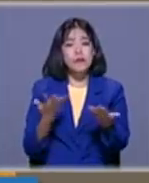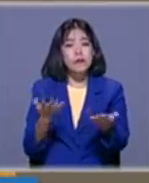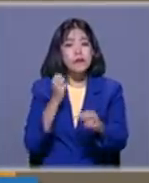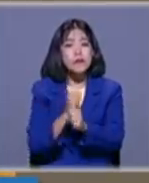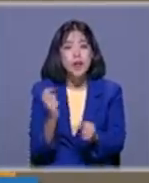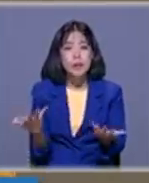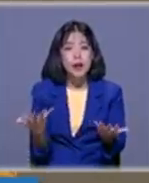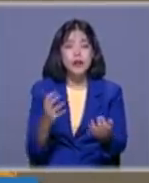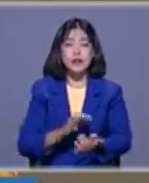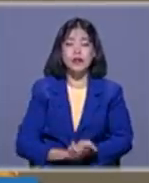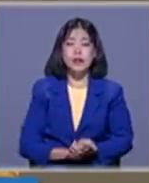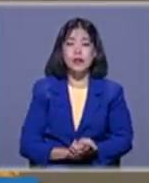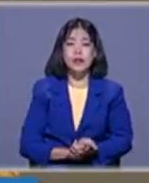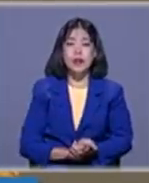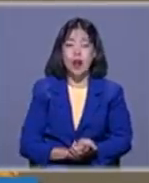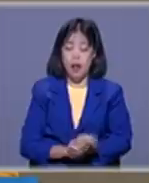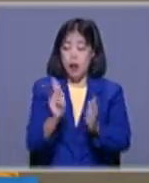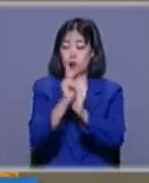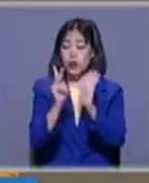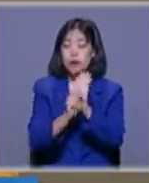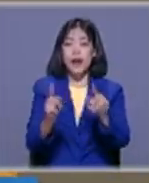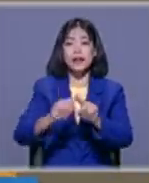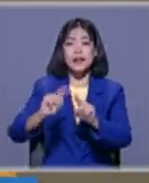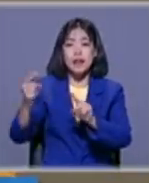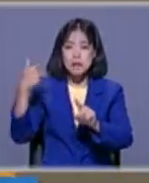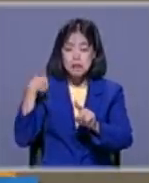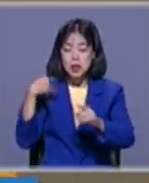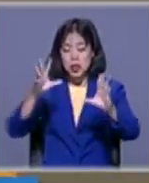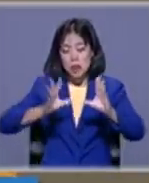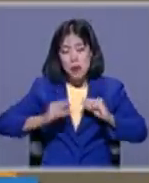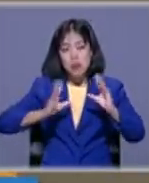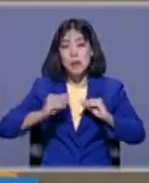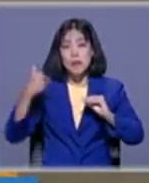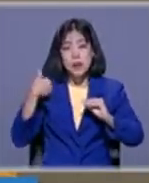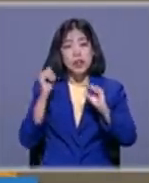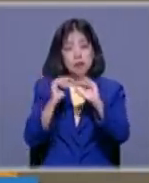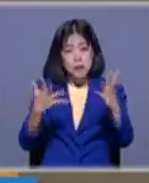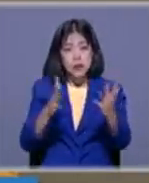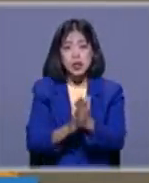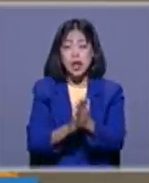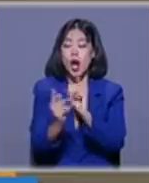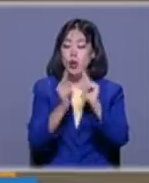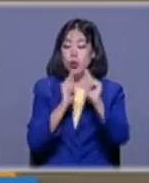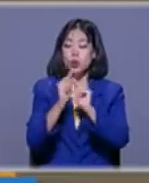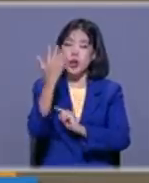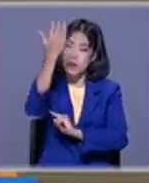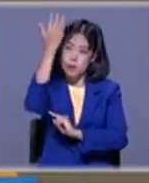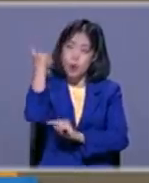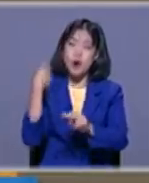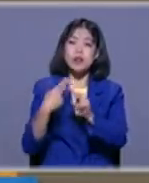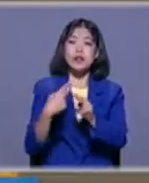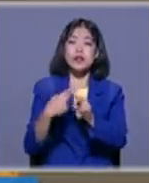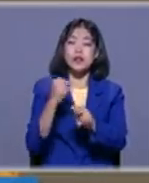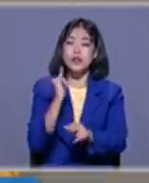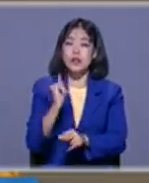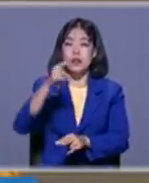ไรนะครับเสนอกฎหมายต่างๆอาจจะถูกคว่ำกลางสภาหรือไม่เมื่อวานนี้ข้อเสนอใหญ่ที่มีการพูดกันคือคุณไพบูลย์นิติตะวันเสน